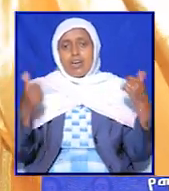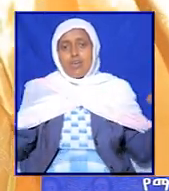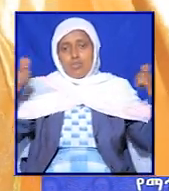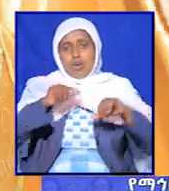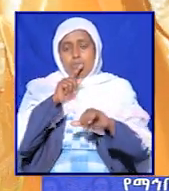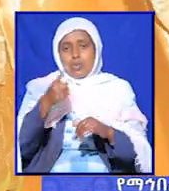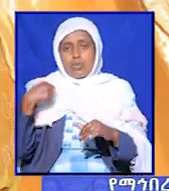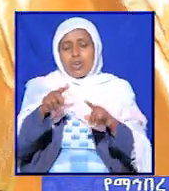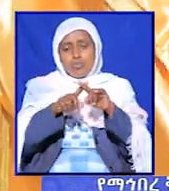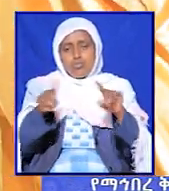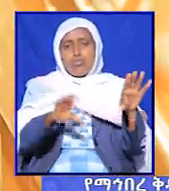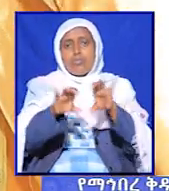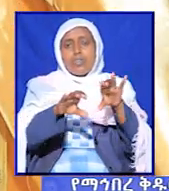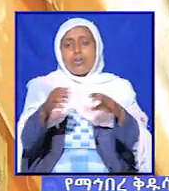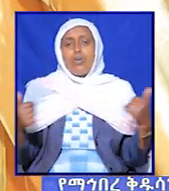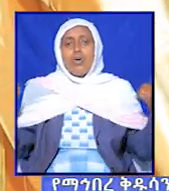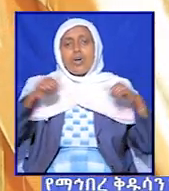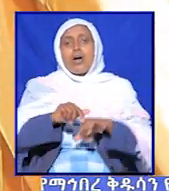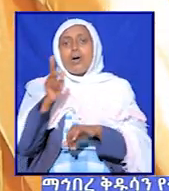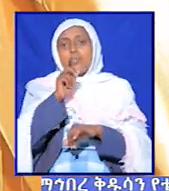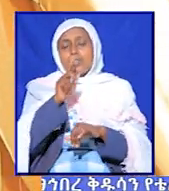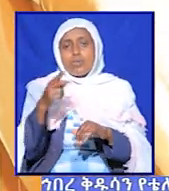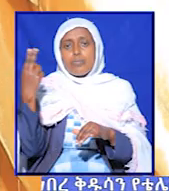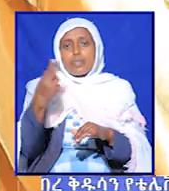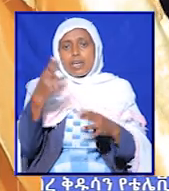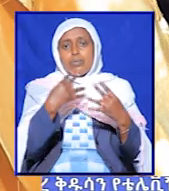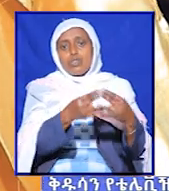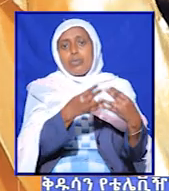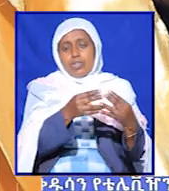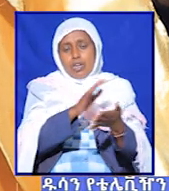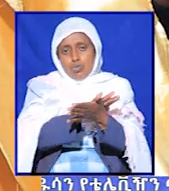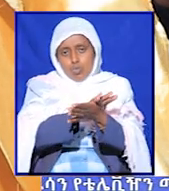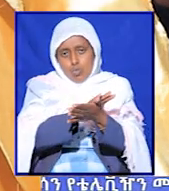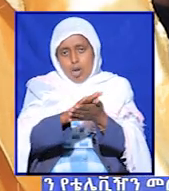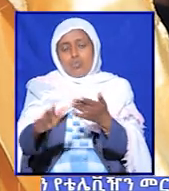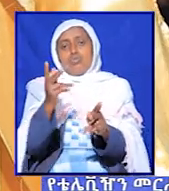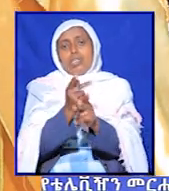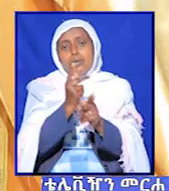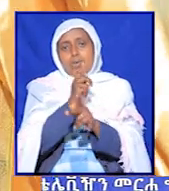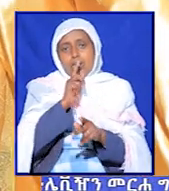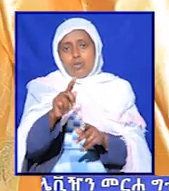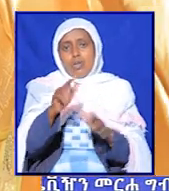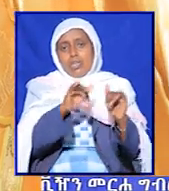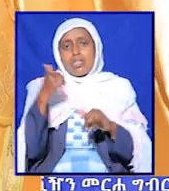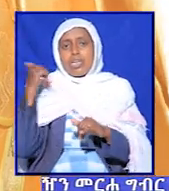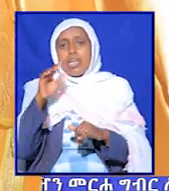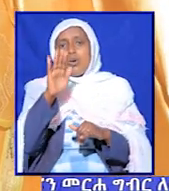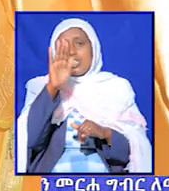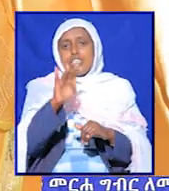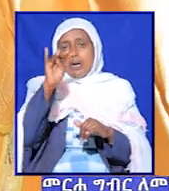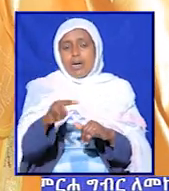እኛን ልዩ የሚያደርገን ካባ ምንድነው የምንጠቀማቸው ማቴሪያሎች ኳሊቲውን የጠበቀ ነው እንደሌላው